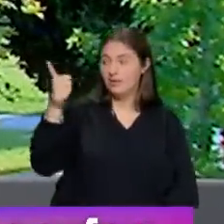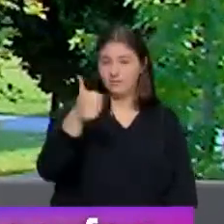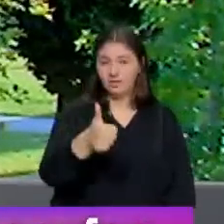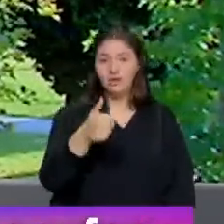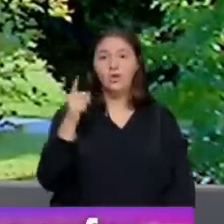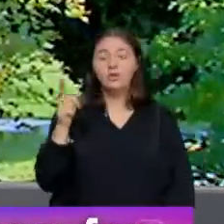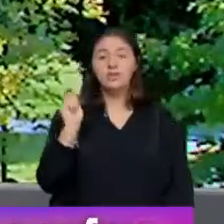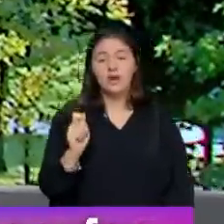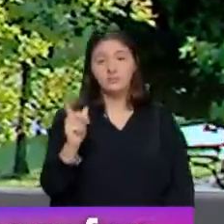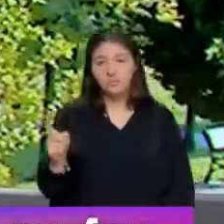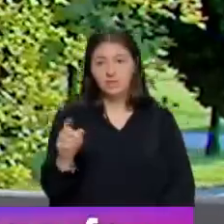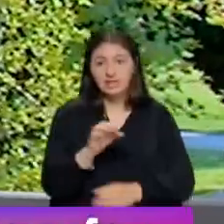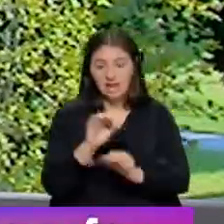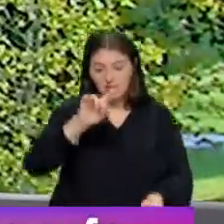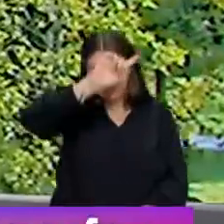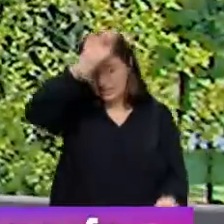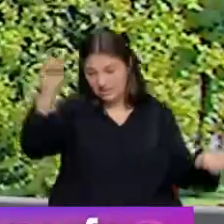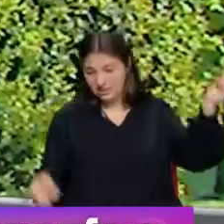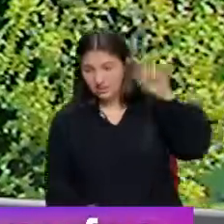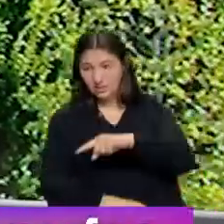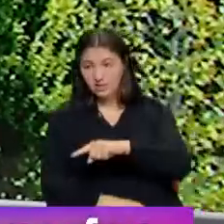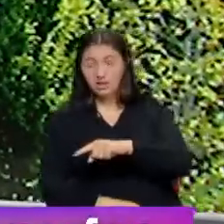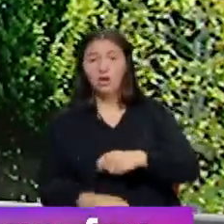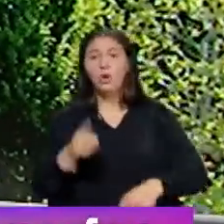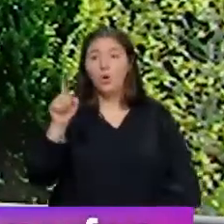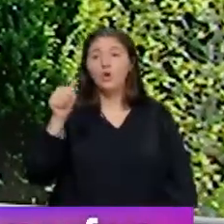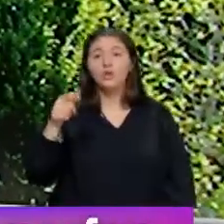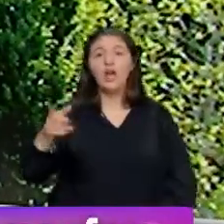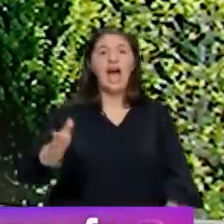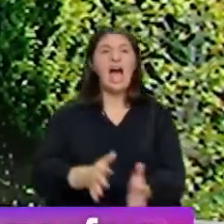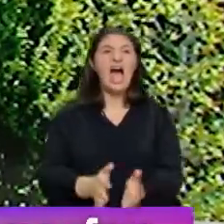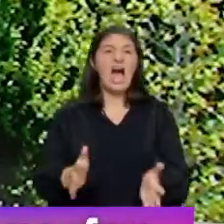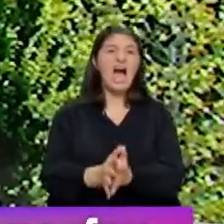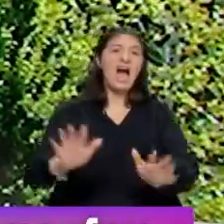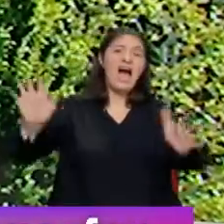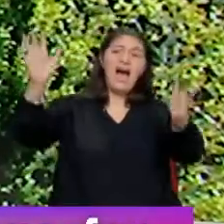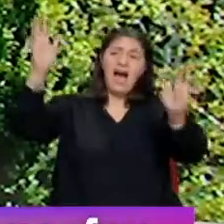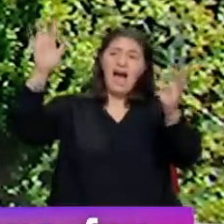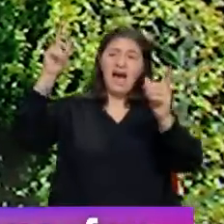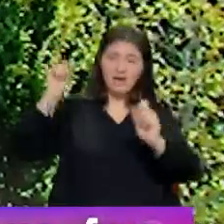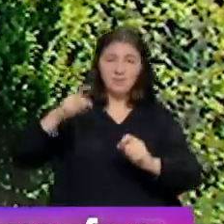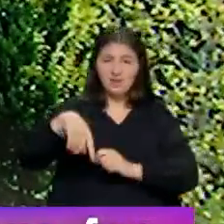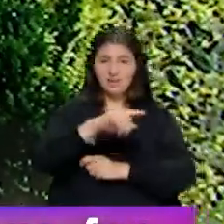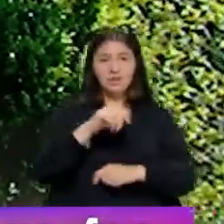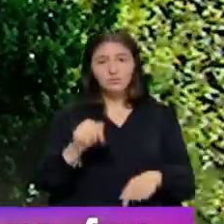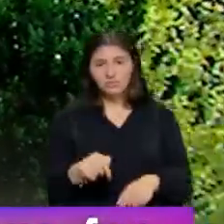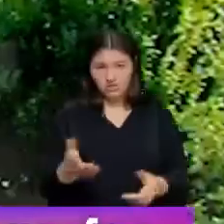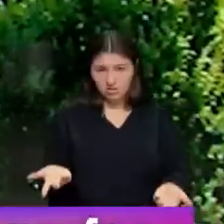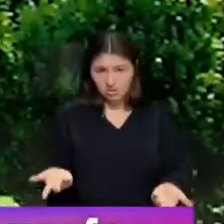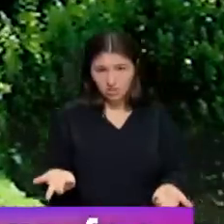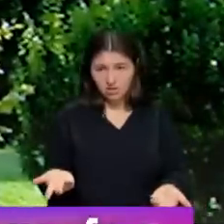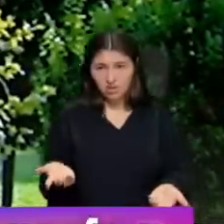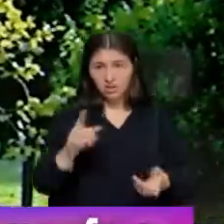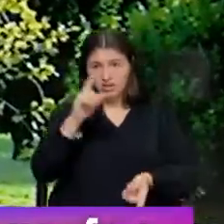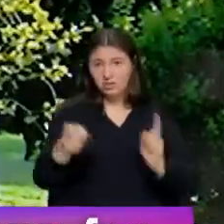Şimşek'in uygulamaları tam tersi o gün alkışlananlar ya da alkışlayanlar bugün de